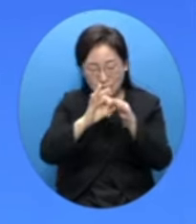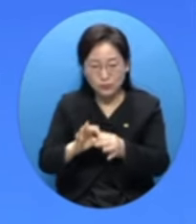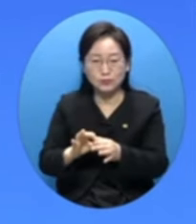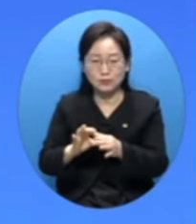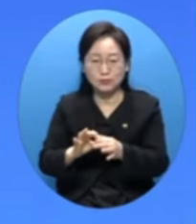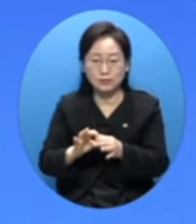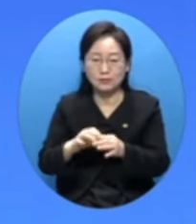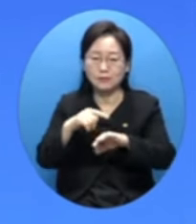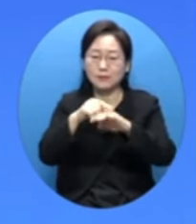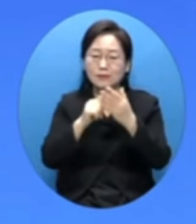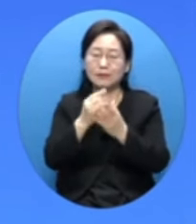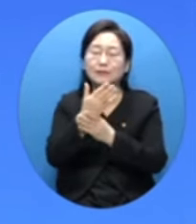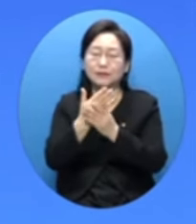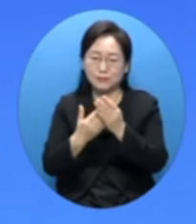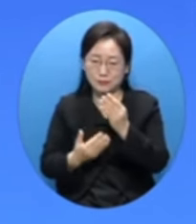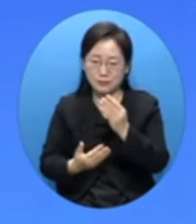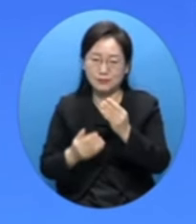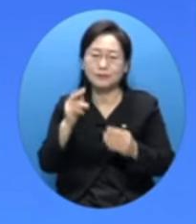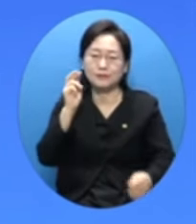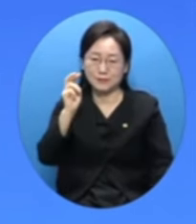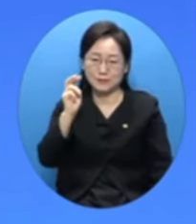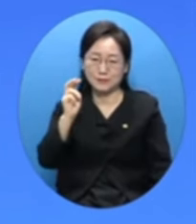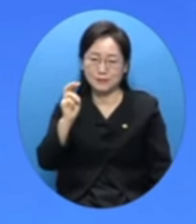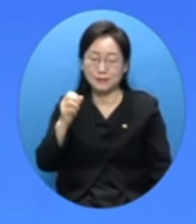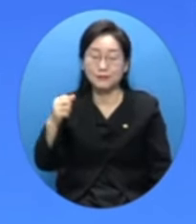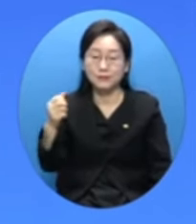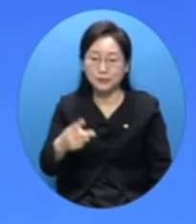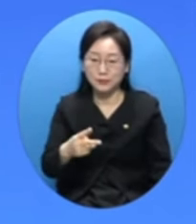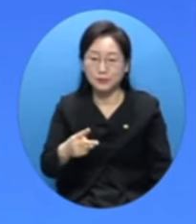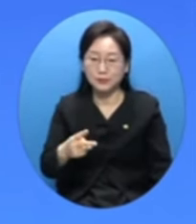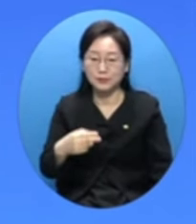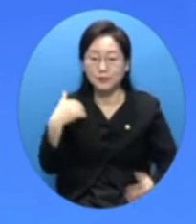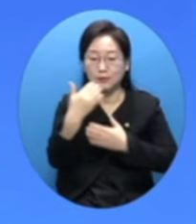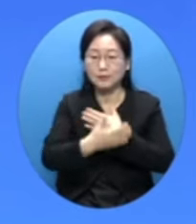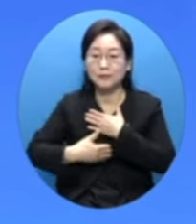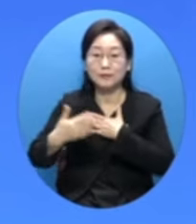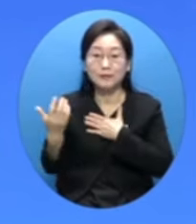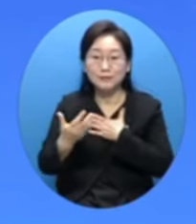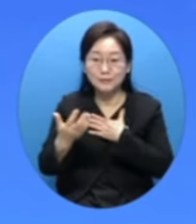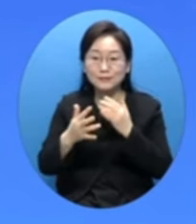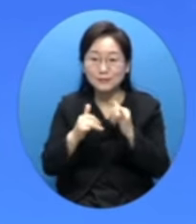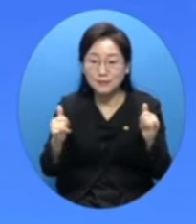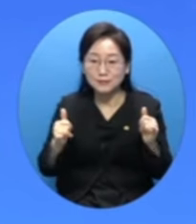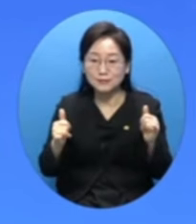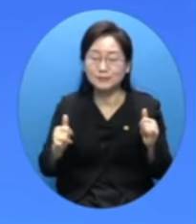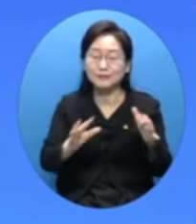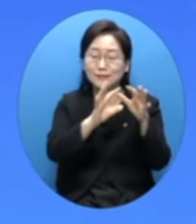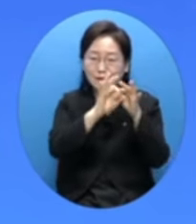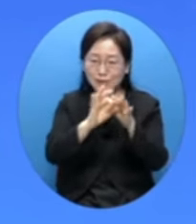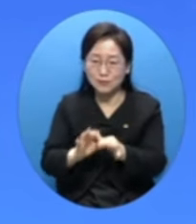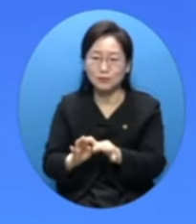좌절할 수가 있습니다. 또 몸이 아픈 사람이 계속